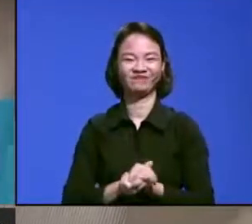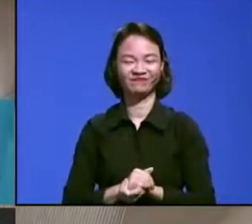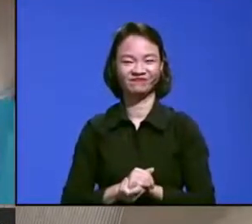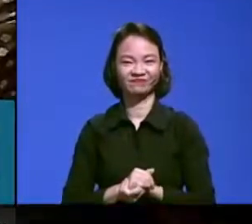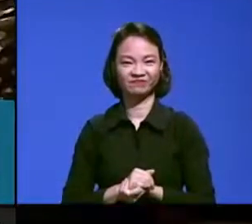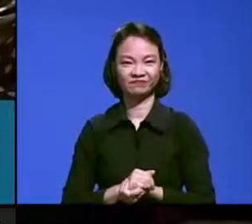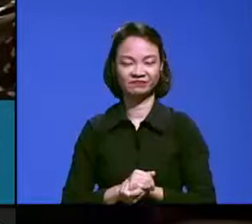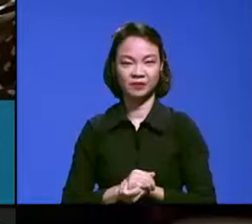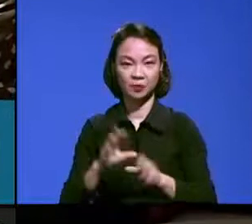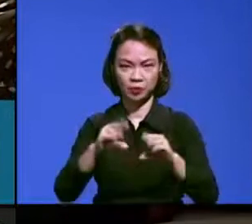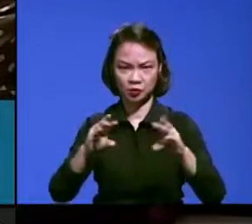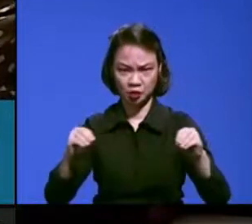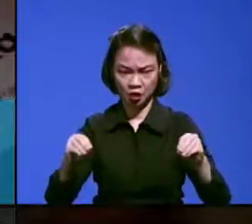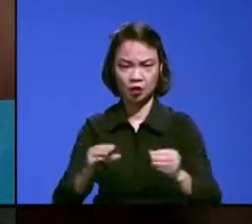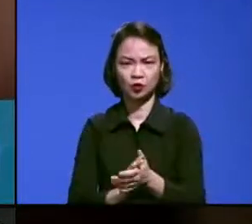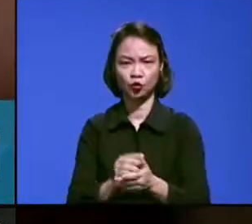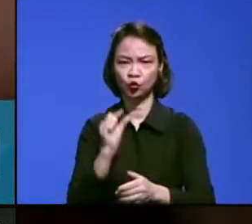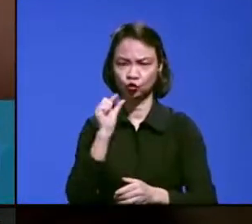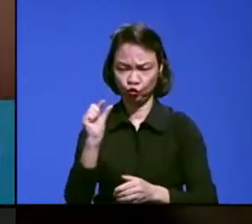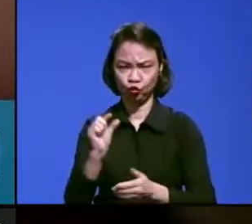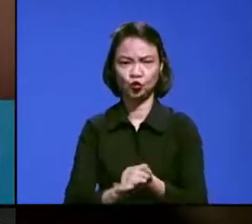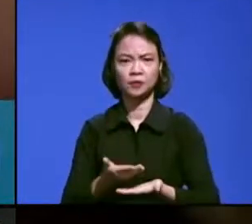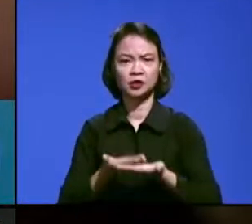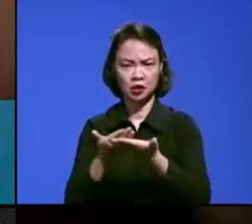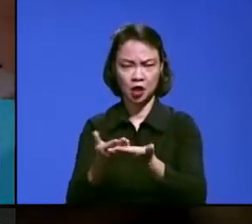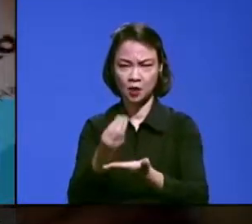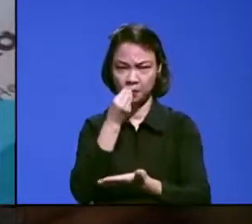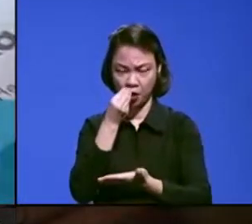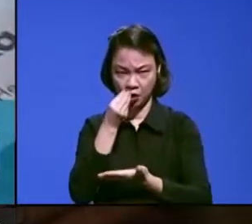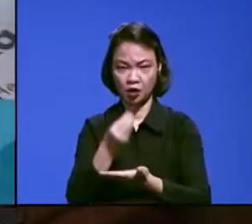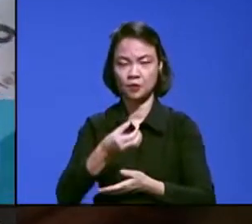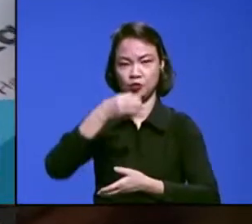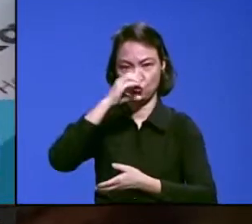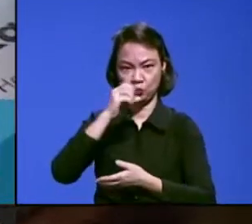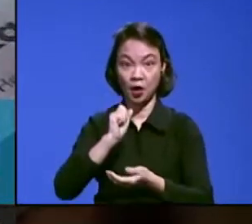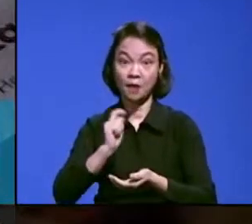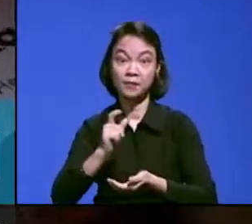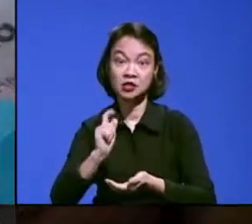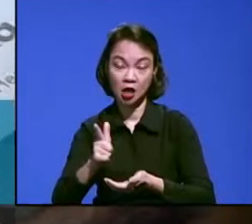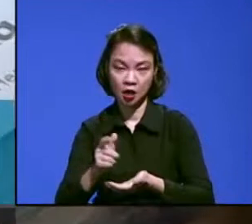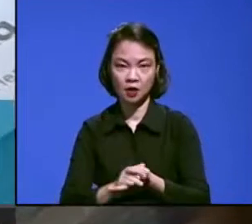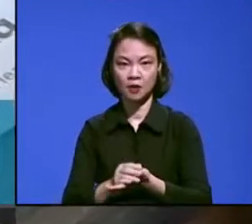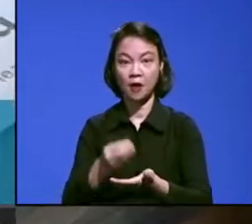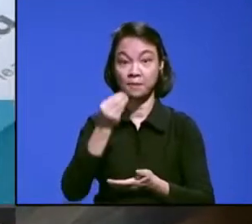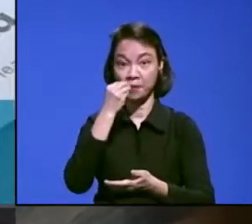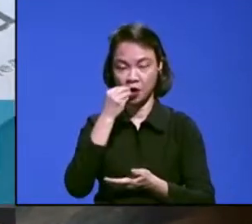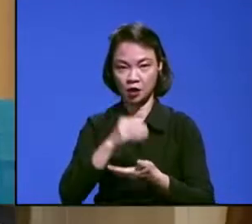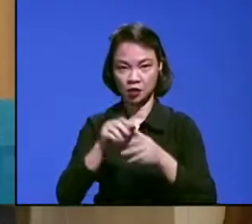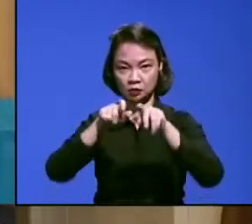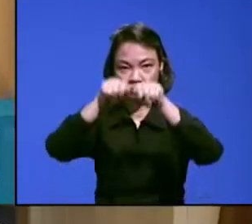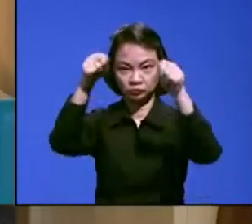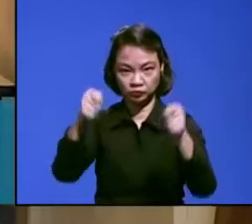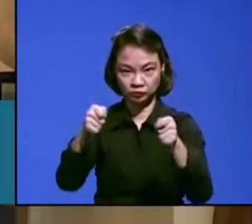Maka tugas bagian food and beverage juga banyak perubahan nih. Pesanan makanan tamu dapat digantungkan di doorknob atau pegangan